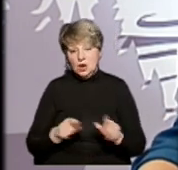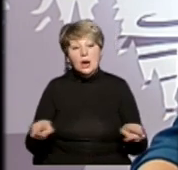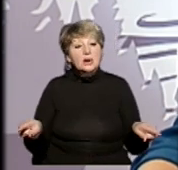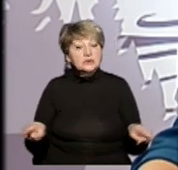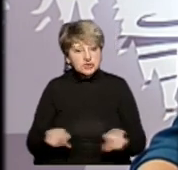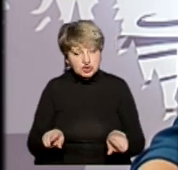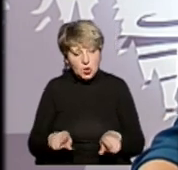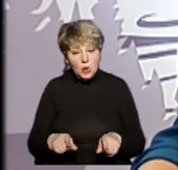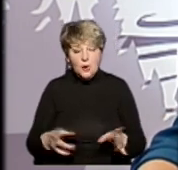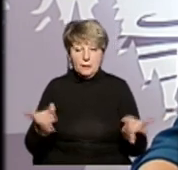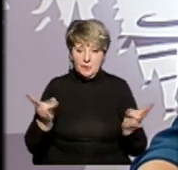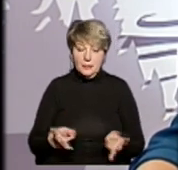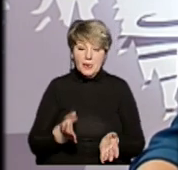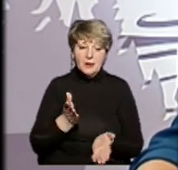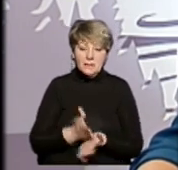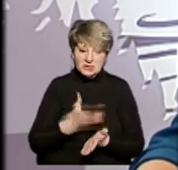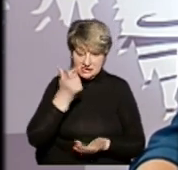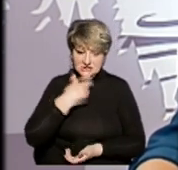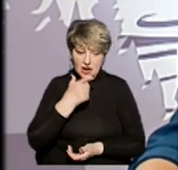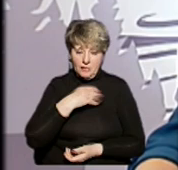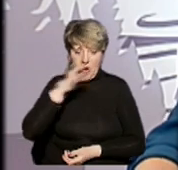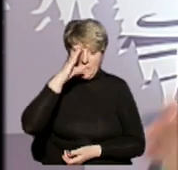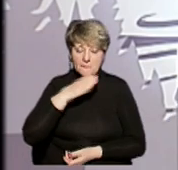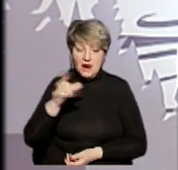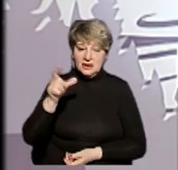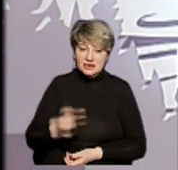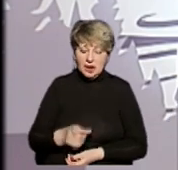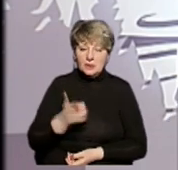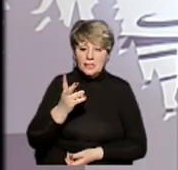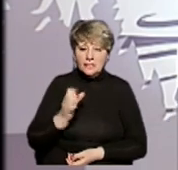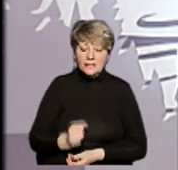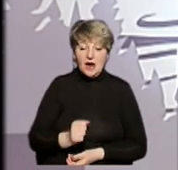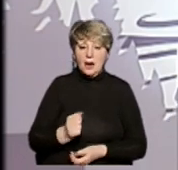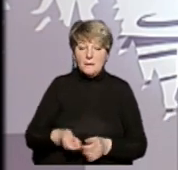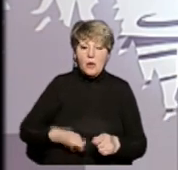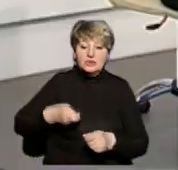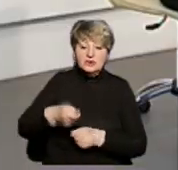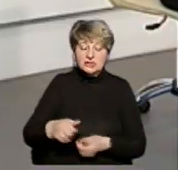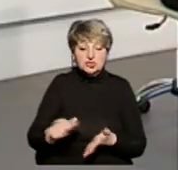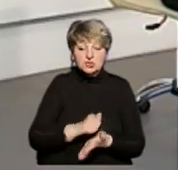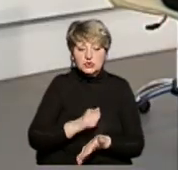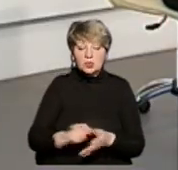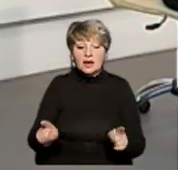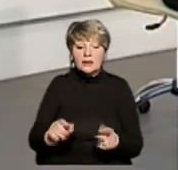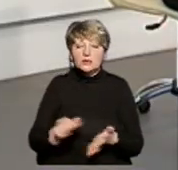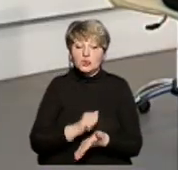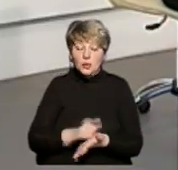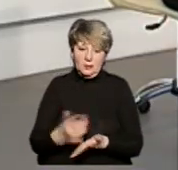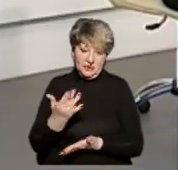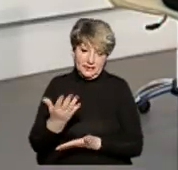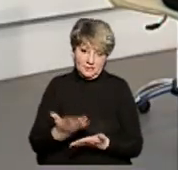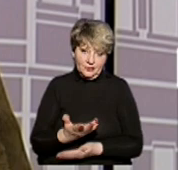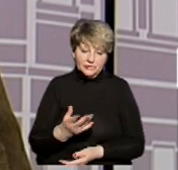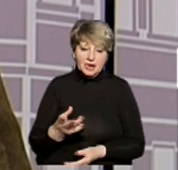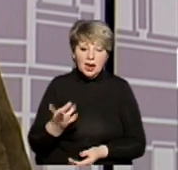що потрібно мати з собою батькам першачків на момент подачі документів, який пакет? З